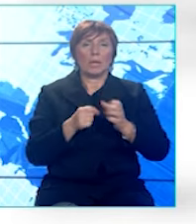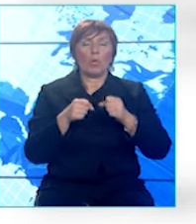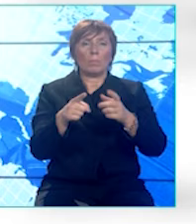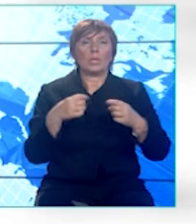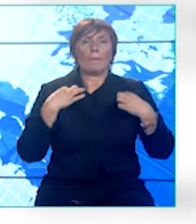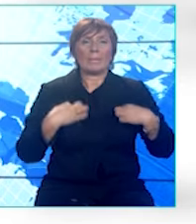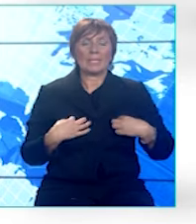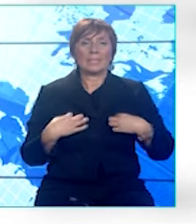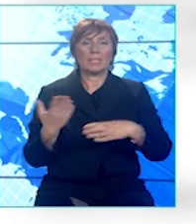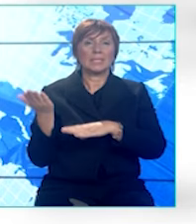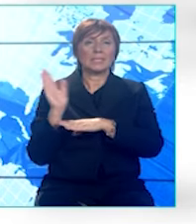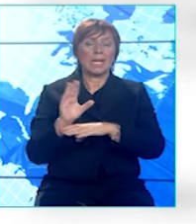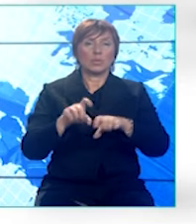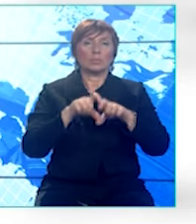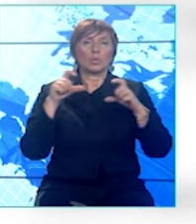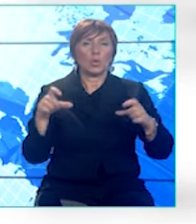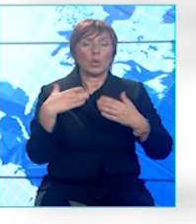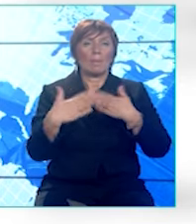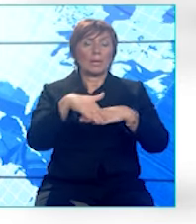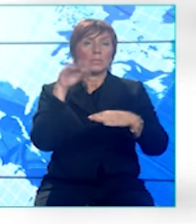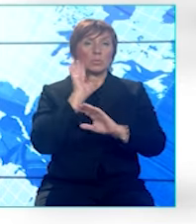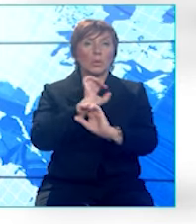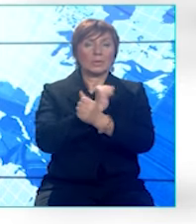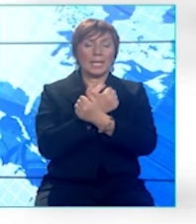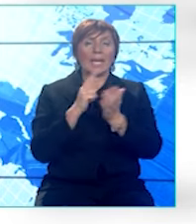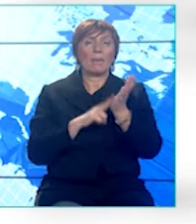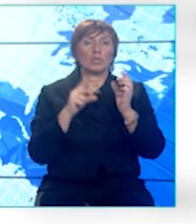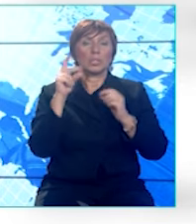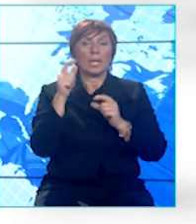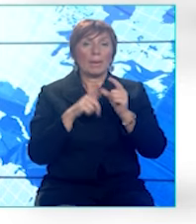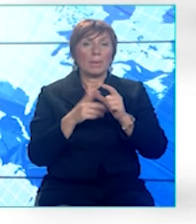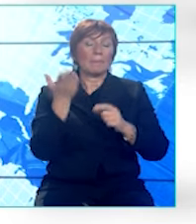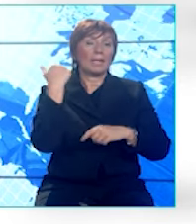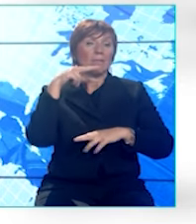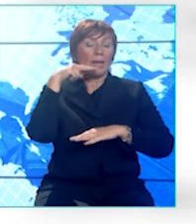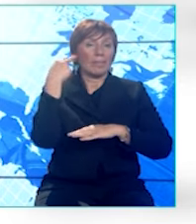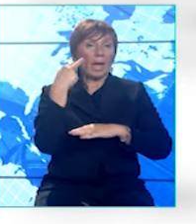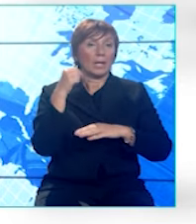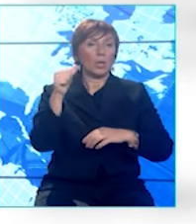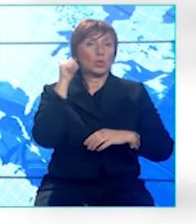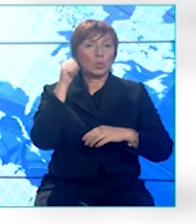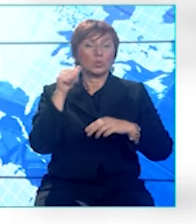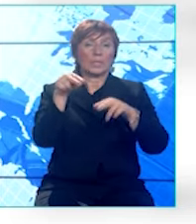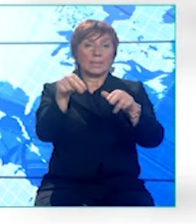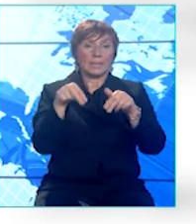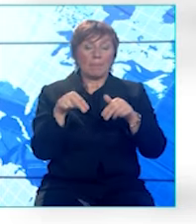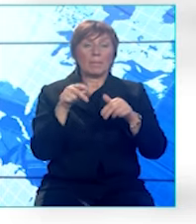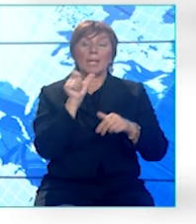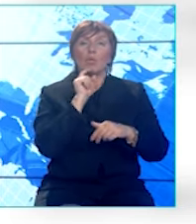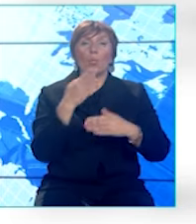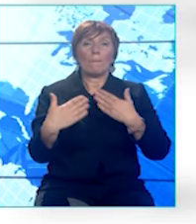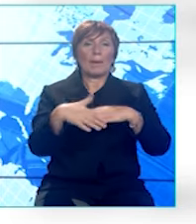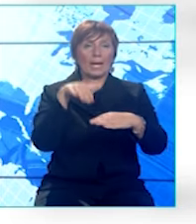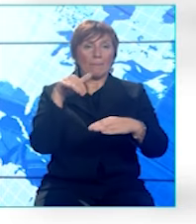predsjedavajućem zastupničkog doma Parlamentarne skupštine BiH Nebojši Radmanoviću prije 2 dana, a jučer je zaprimljeno u